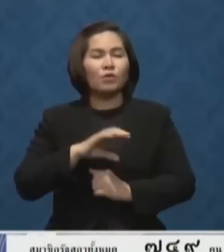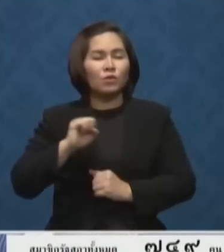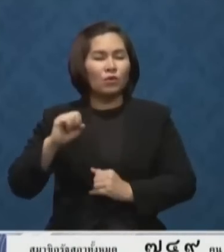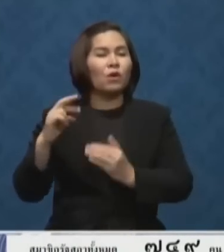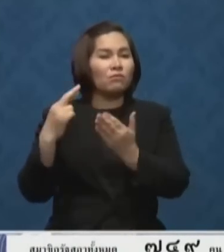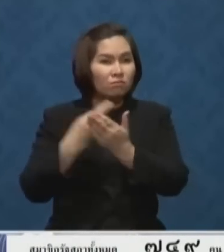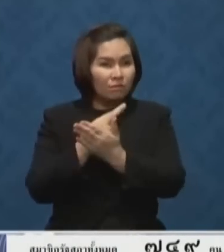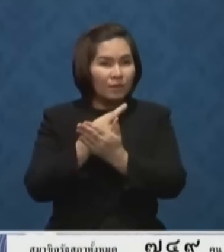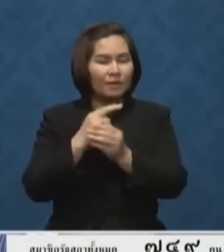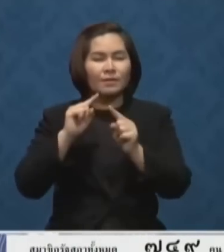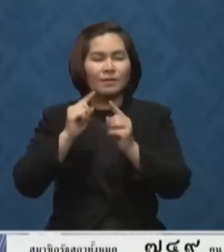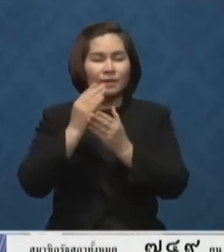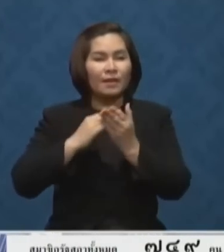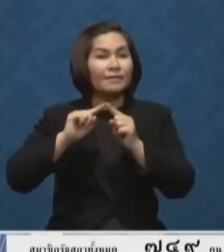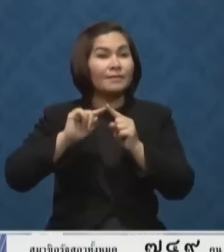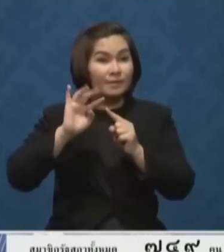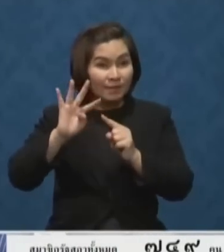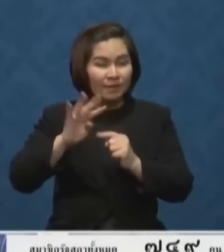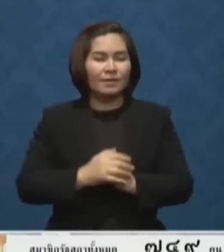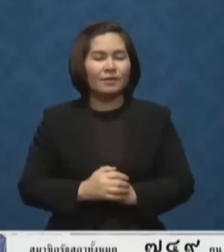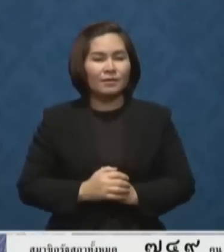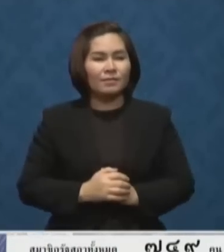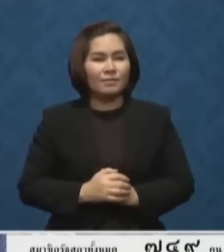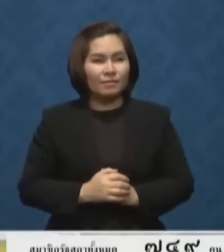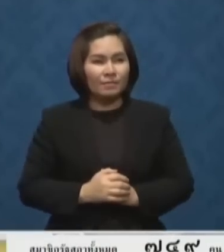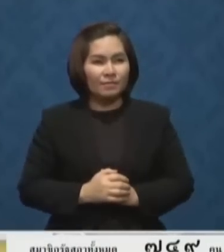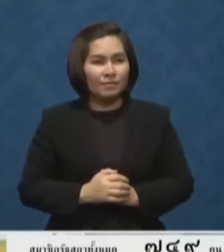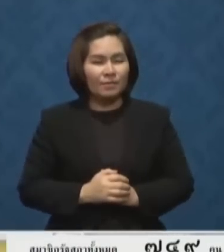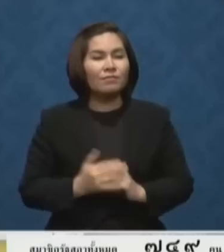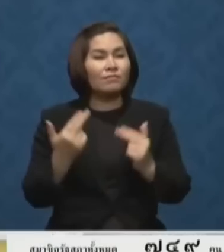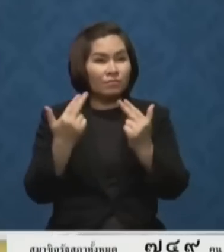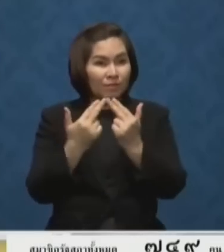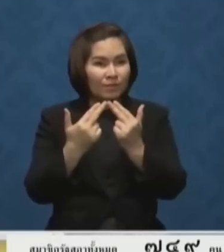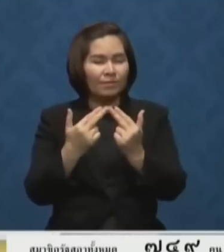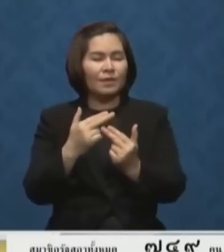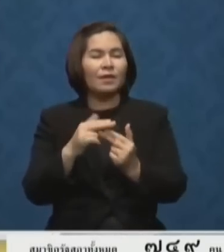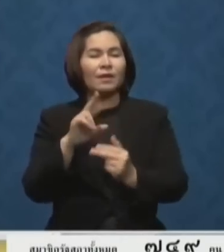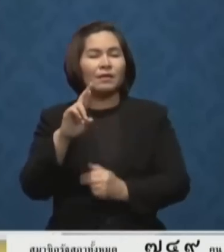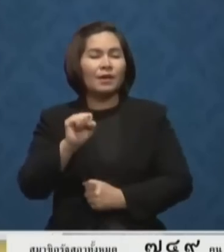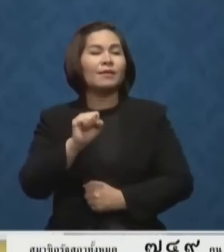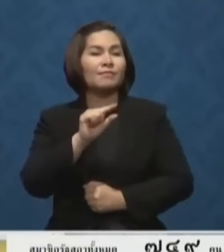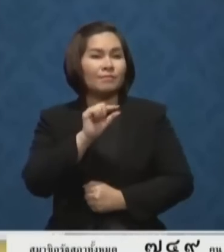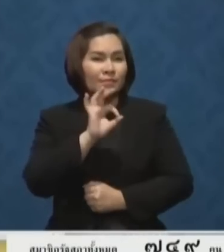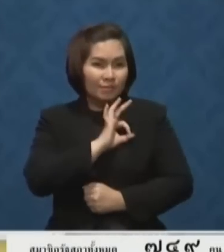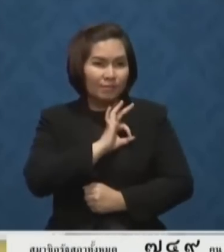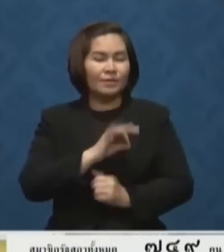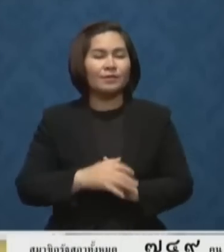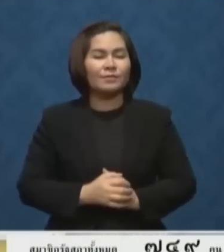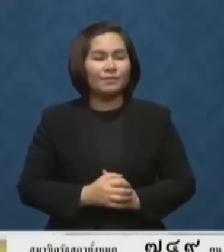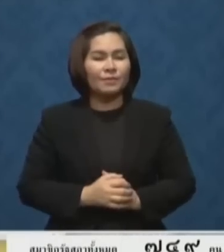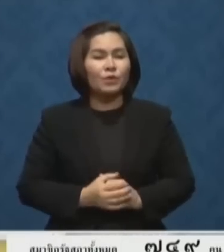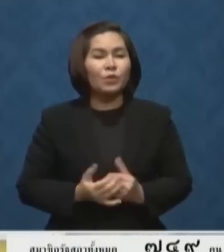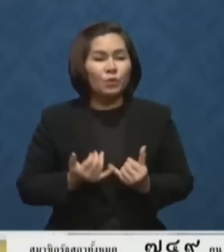K4 พักรวมไทยสางชาติในฐานะสมาชิกรัฐษภาธรรธานครับวันนี้